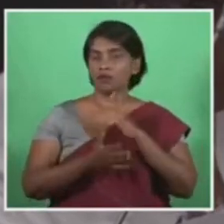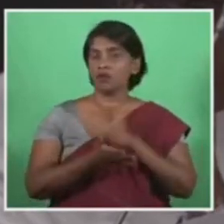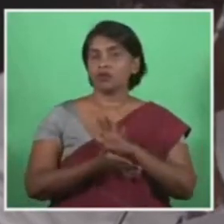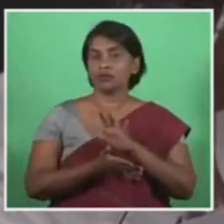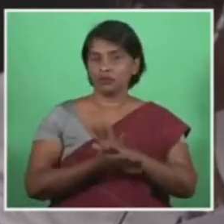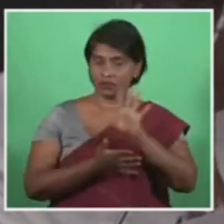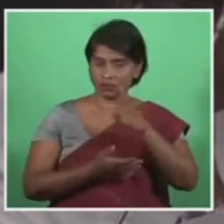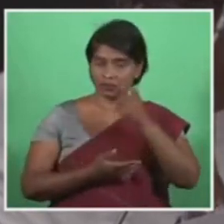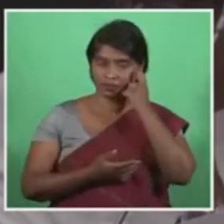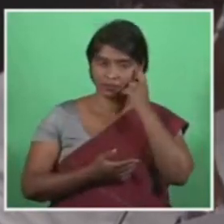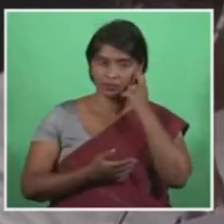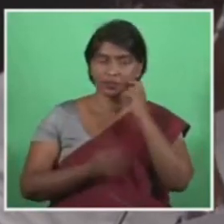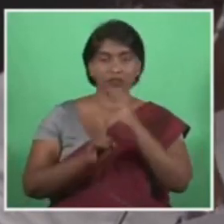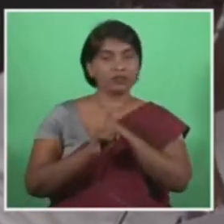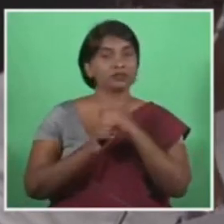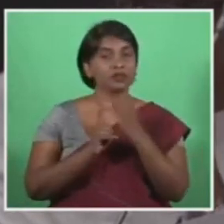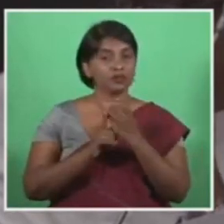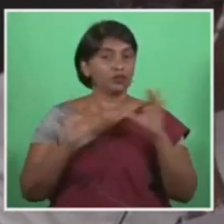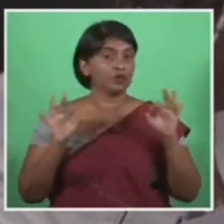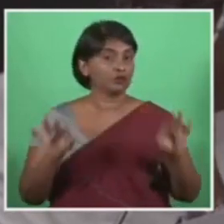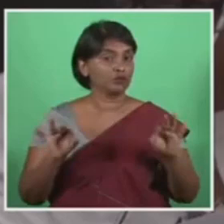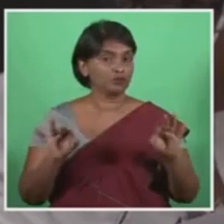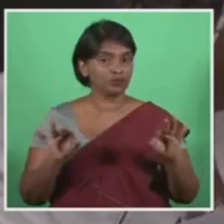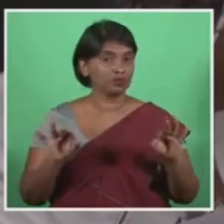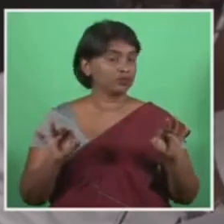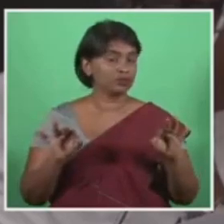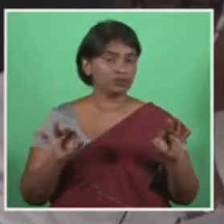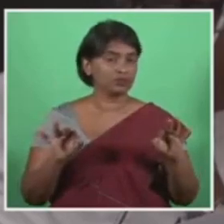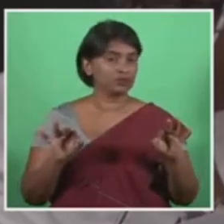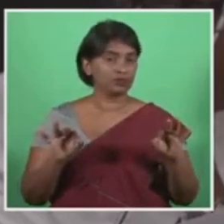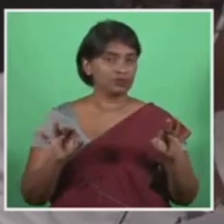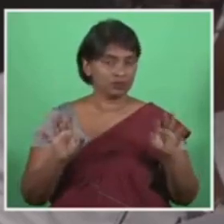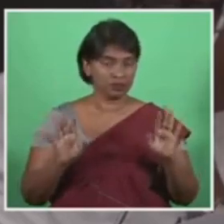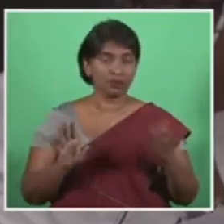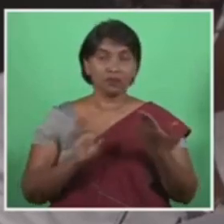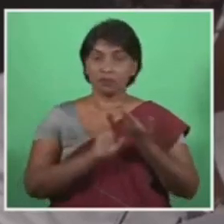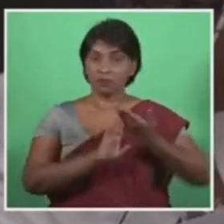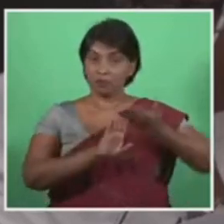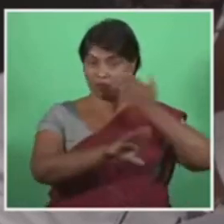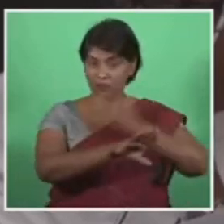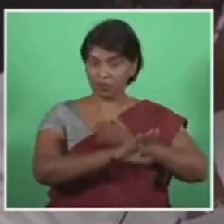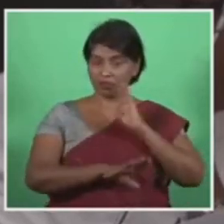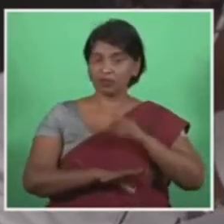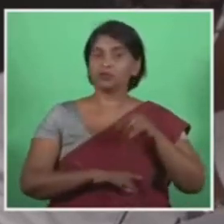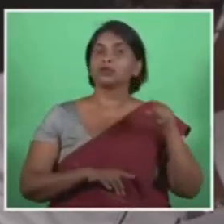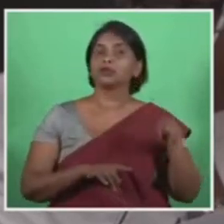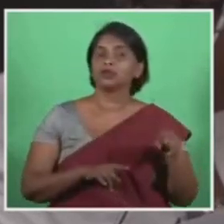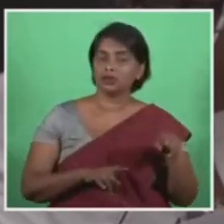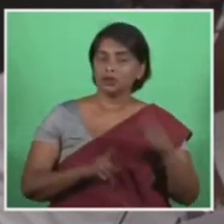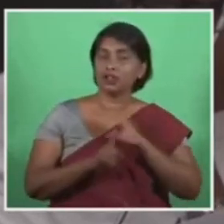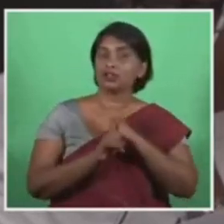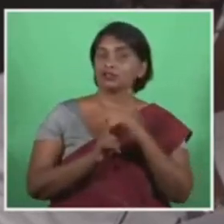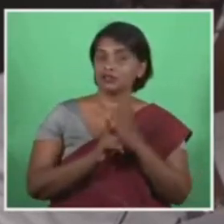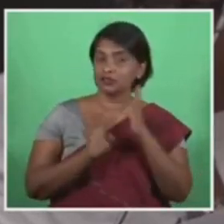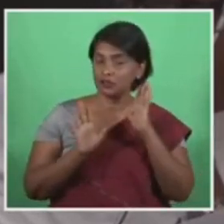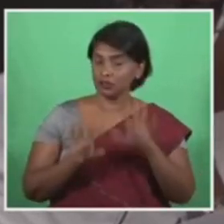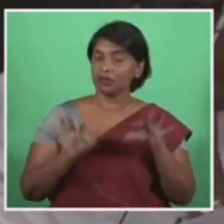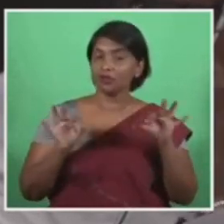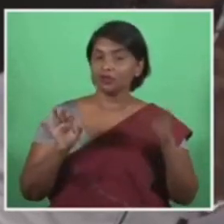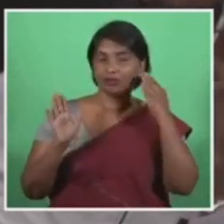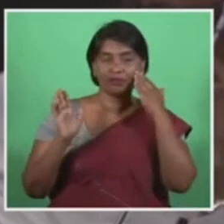पवेत्नो सांस्कृतिक उत्सव पवेत्नो कलिंदवसे सांस्कृतिक